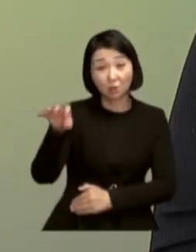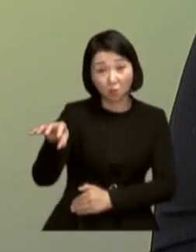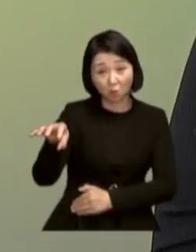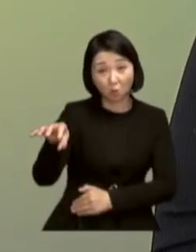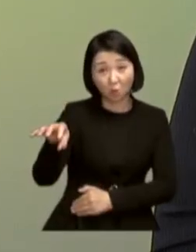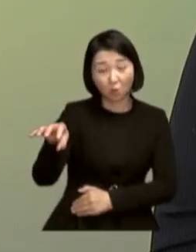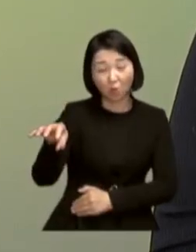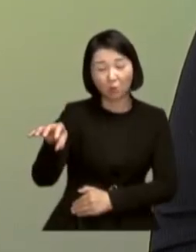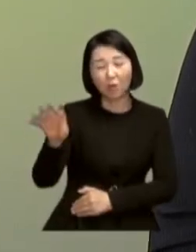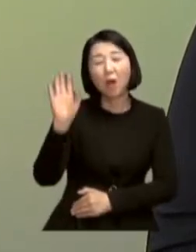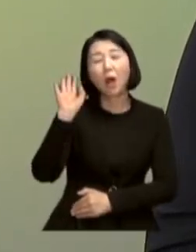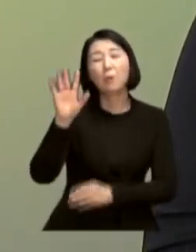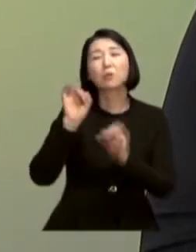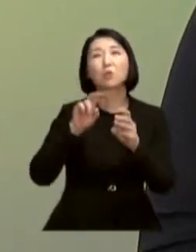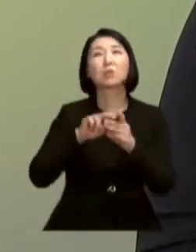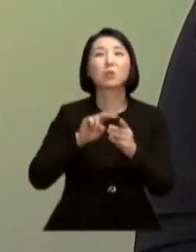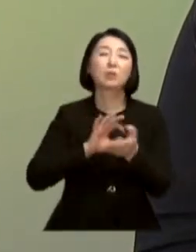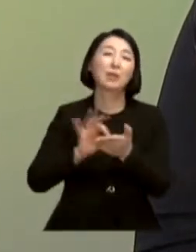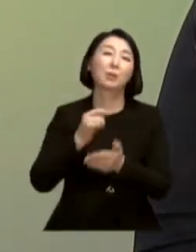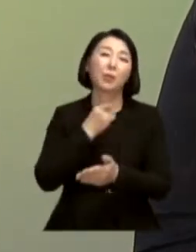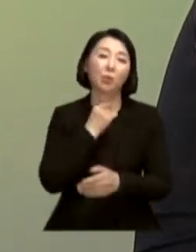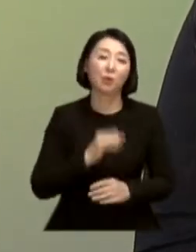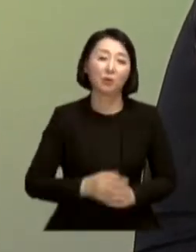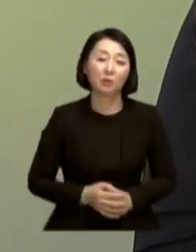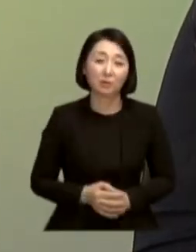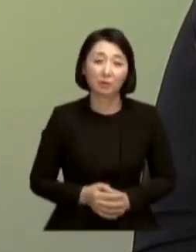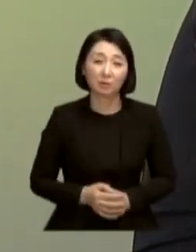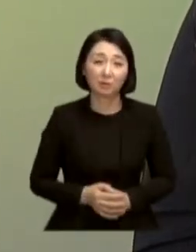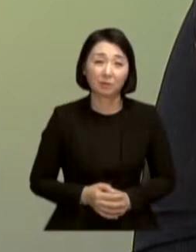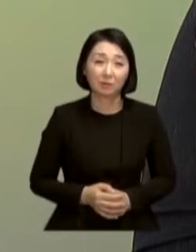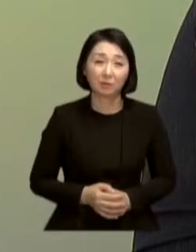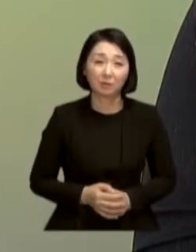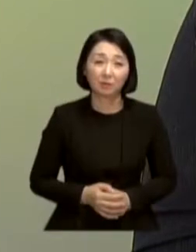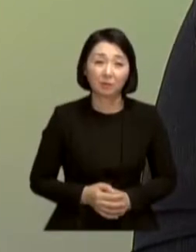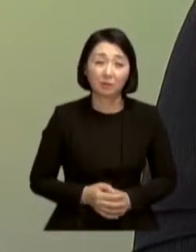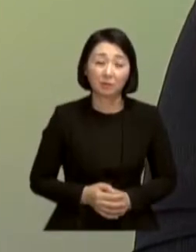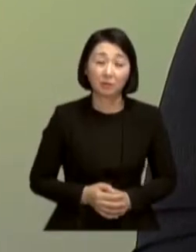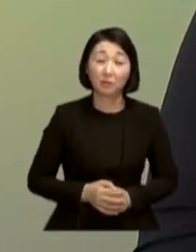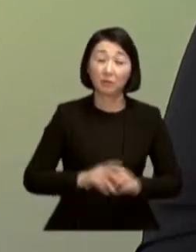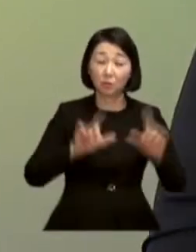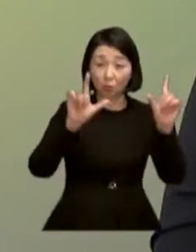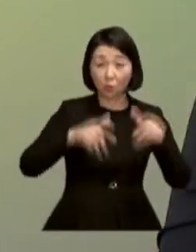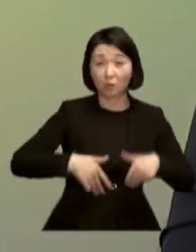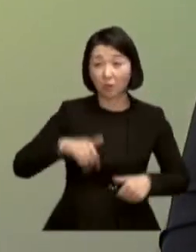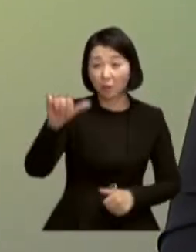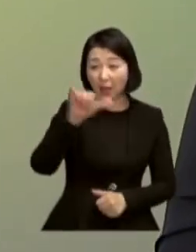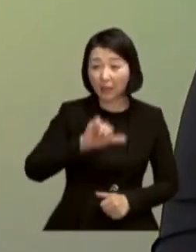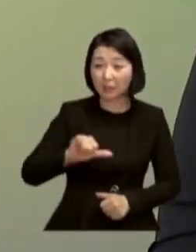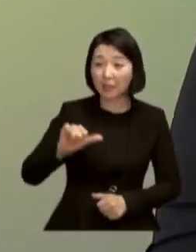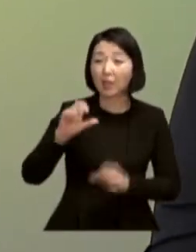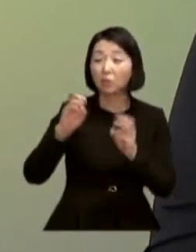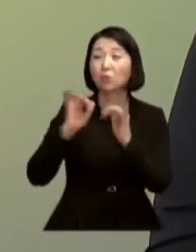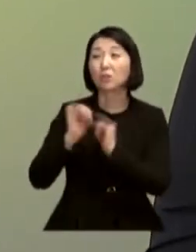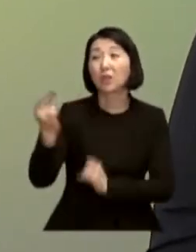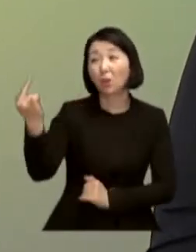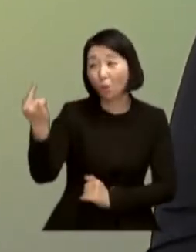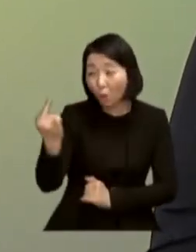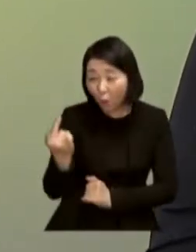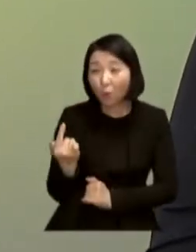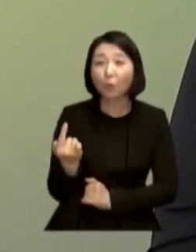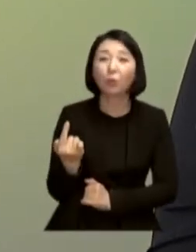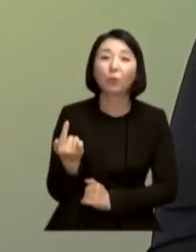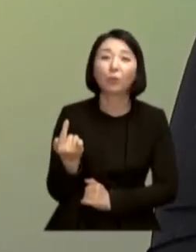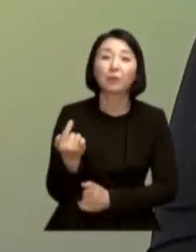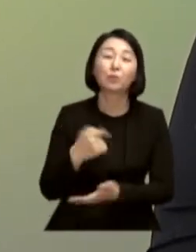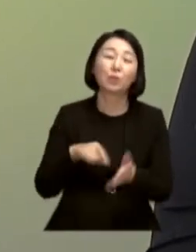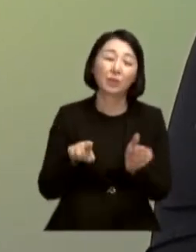또 동남아시아의 선교사로 이제 오시는 분들을 위해서 이렇게 그 문화 적응할 수 있는 영어도 가르치고 함께 사역할 수 있는 걸